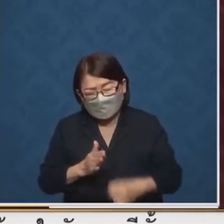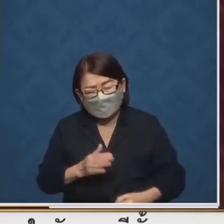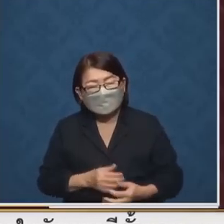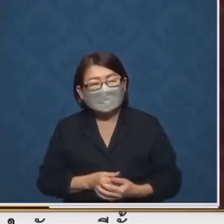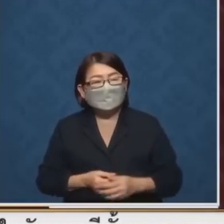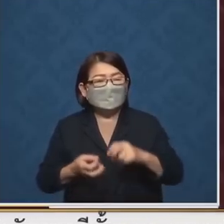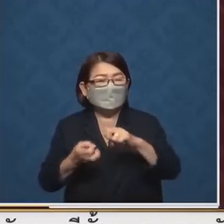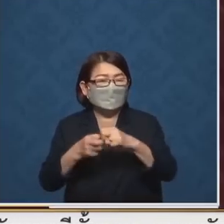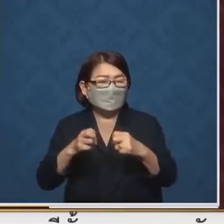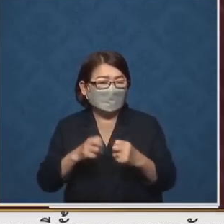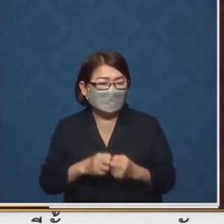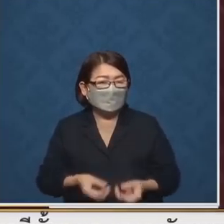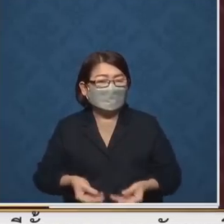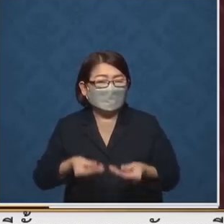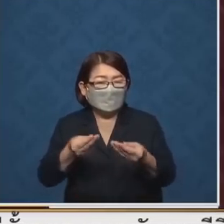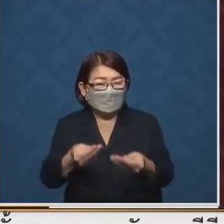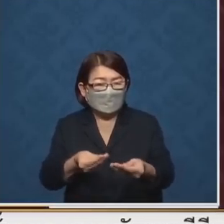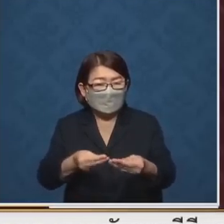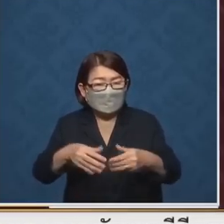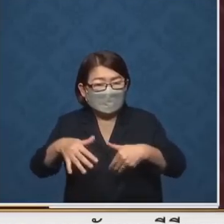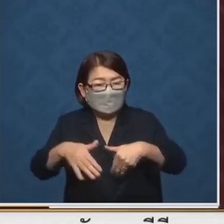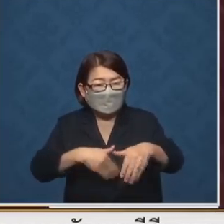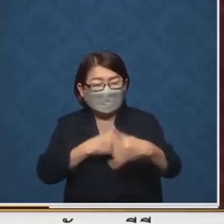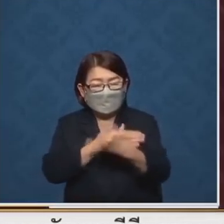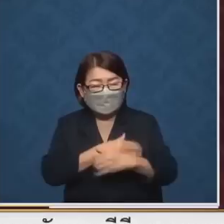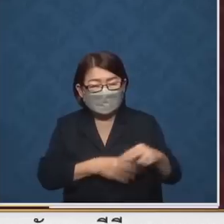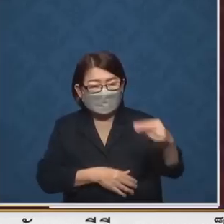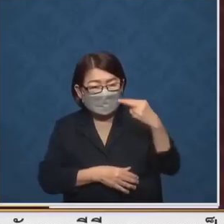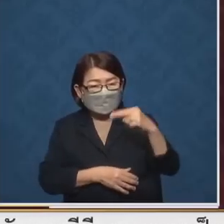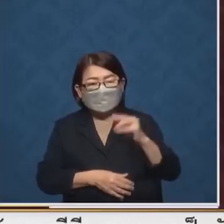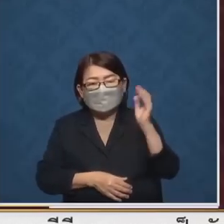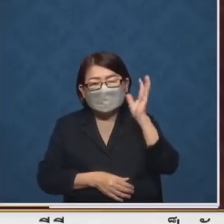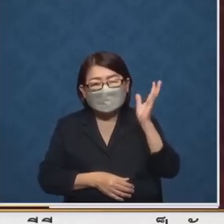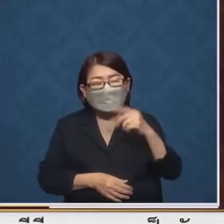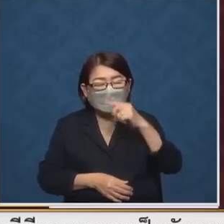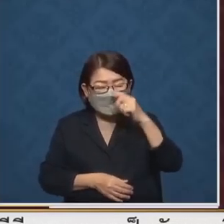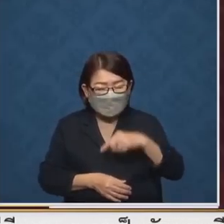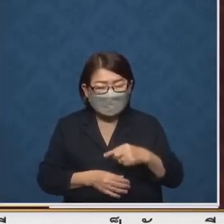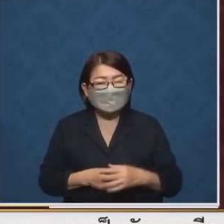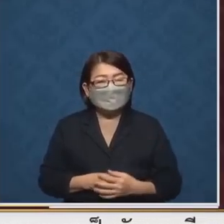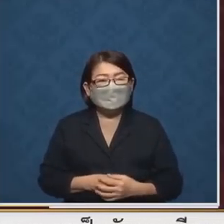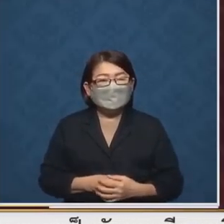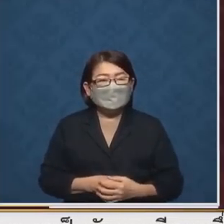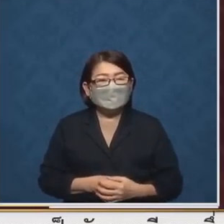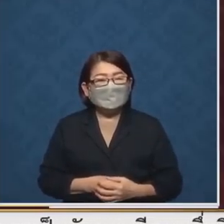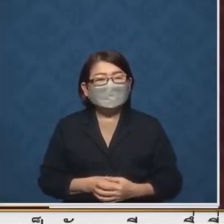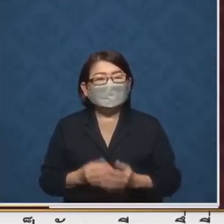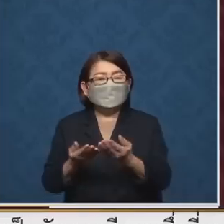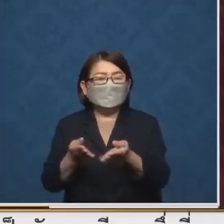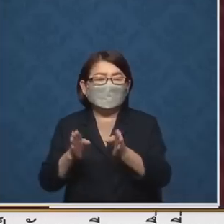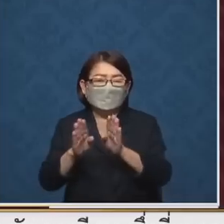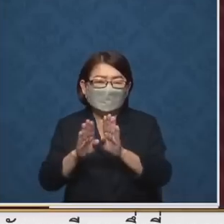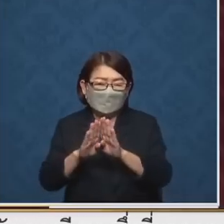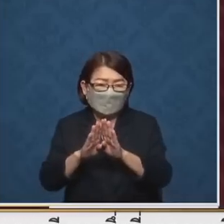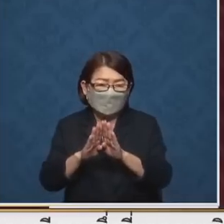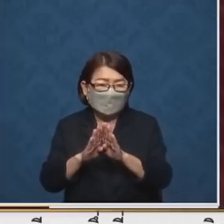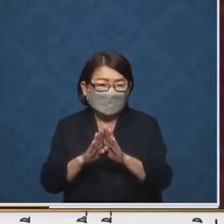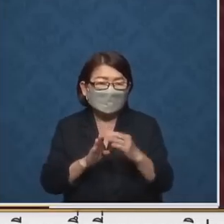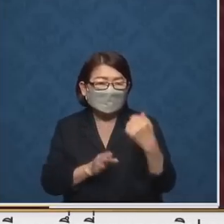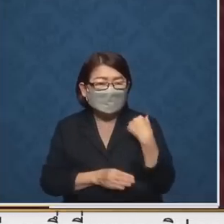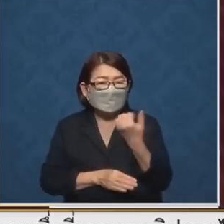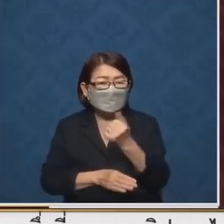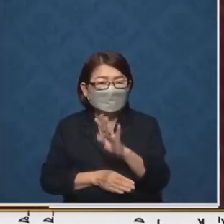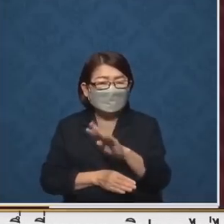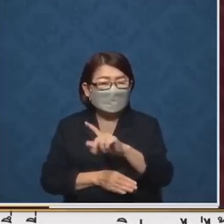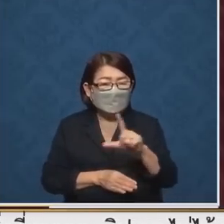กัดทบต่อนะความเชื่อมั่นของประเทศครไปดแนต่ไปครับนี่ควรเรีนของเรา 14 ล้านร้านะลุ